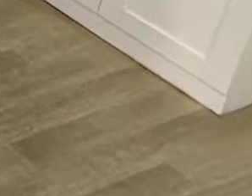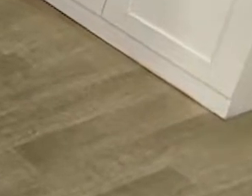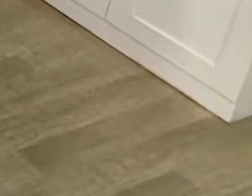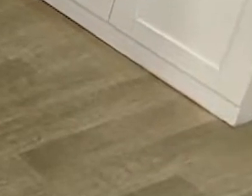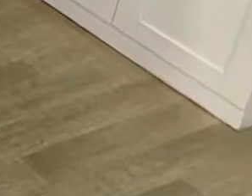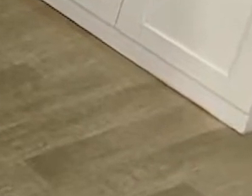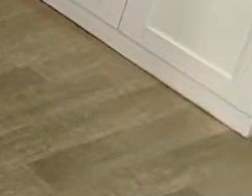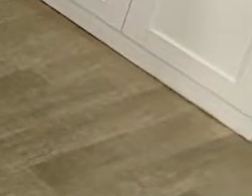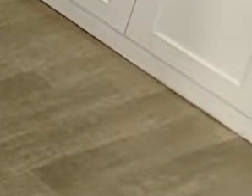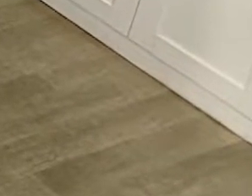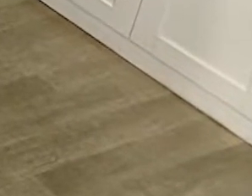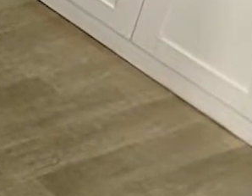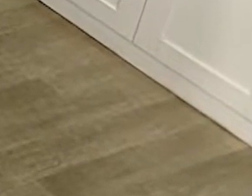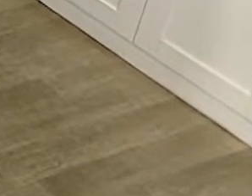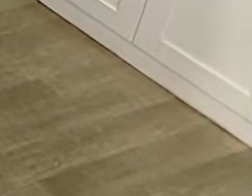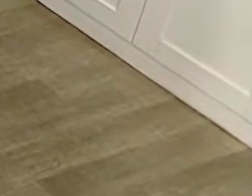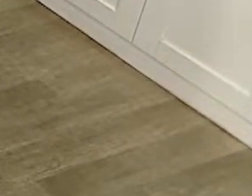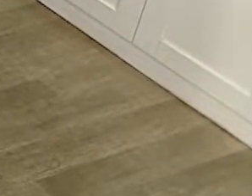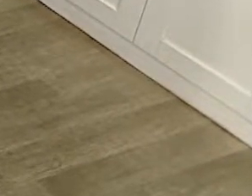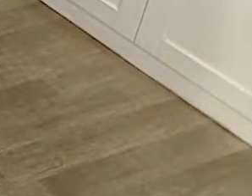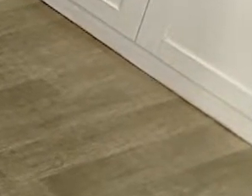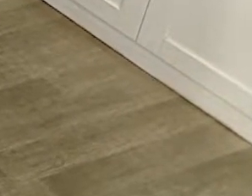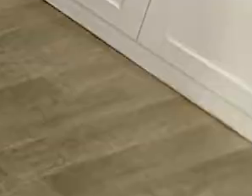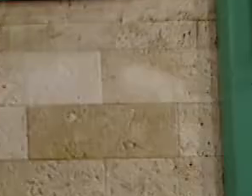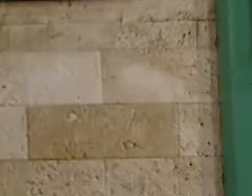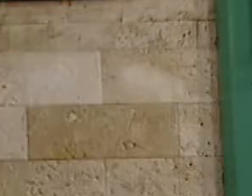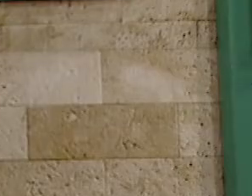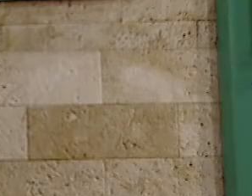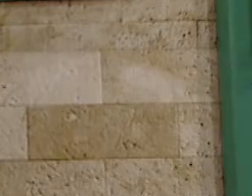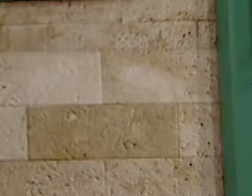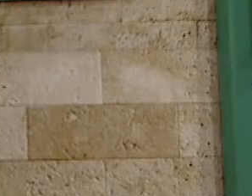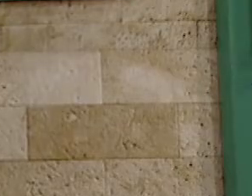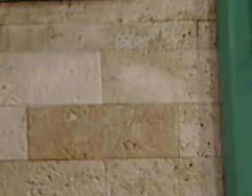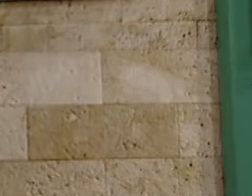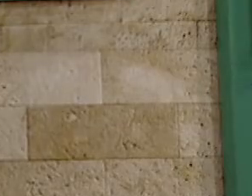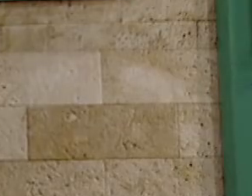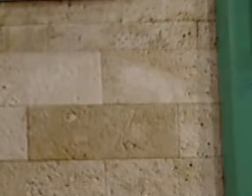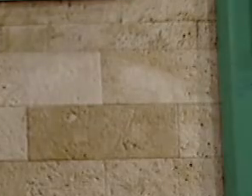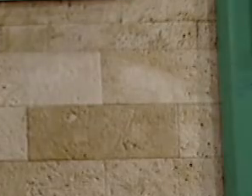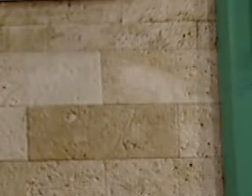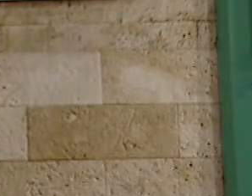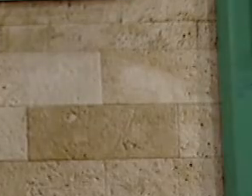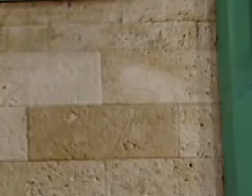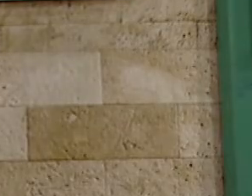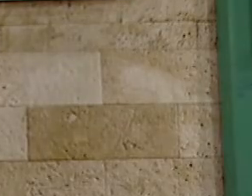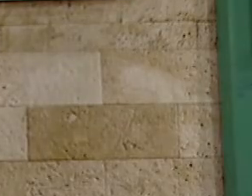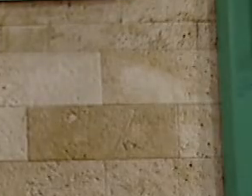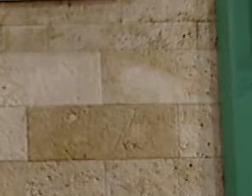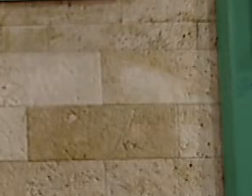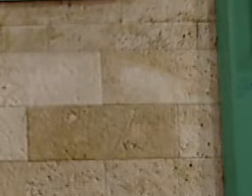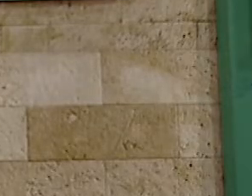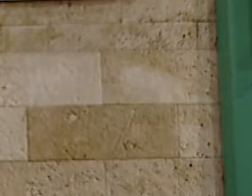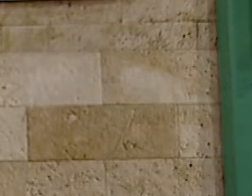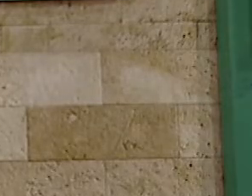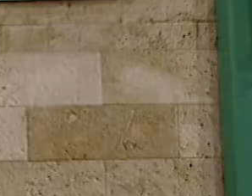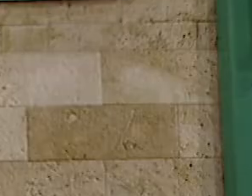Siz nasılsınız? Biz de iyiyiz. Çok teşekkür ediyoruz. Yeni hafta bir pazartesi sabahı. Evet. Sizde var mı böyle? Oluyor mu pazartesi sendromları? Aslında çok olmuyor. Çok olmuyor.